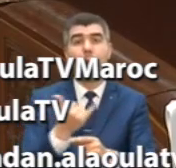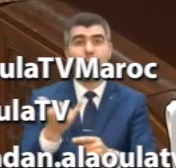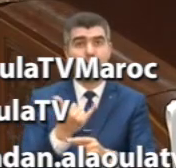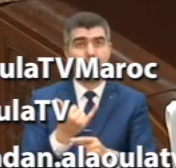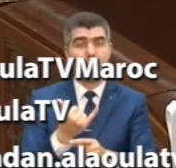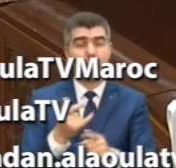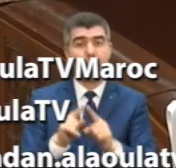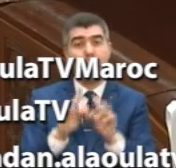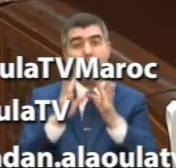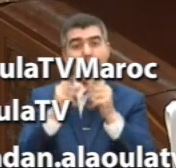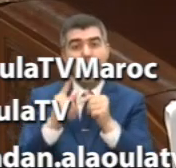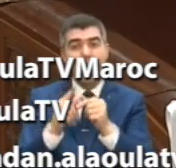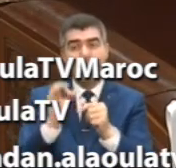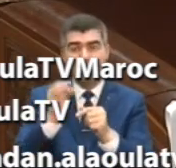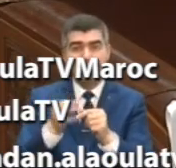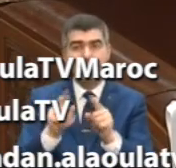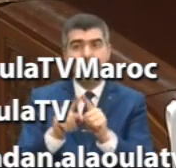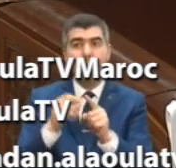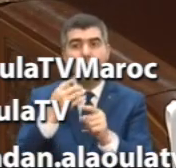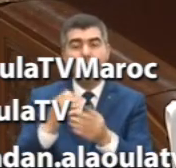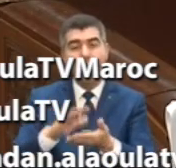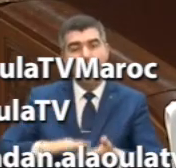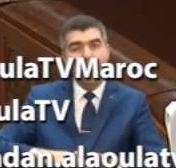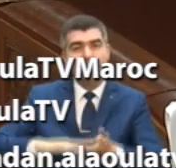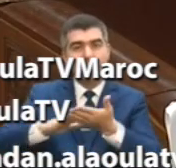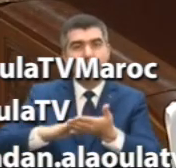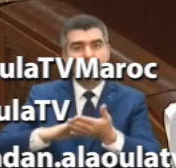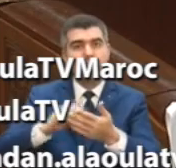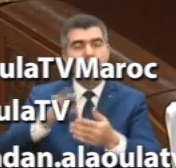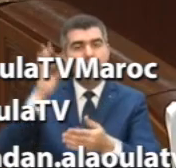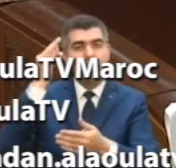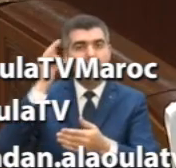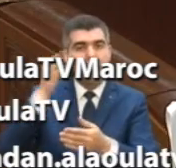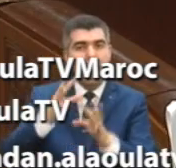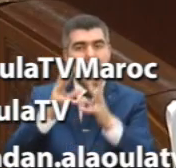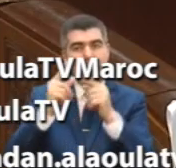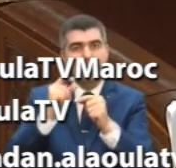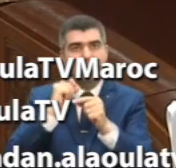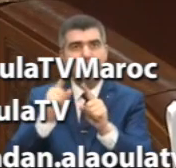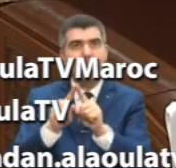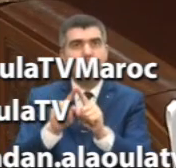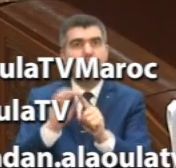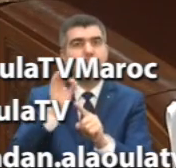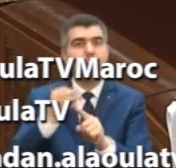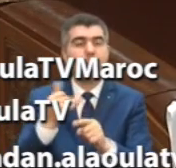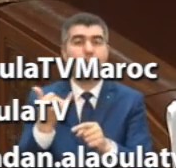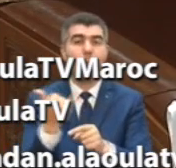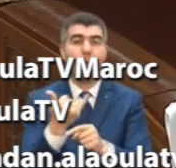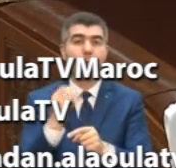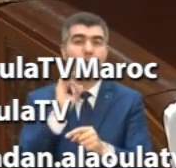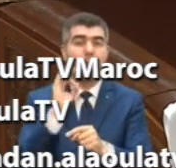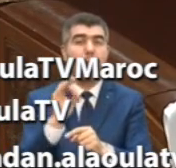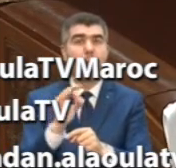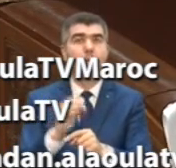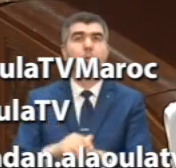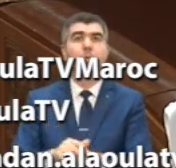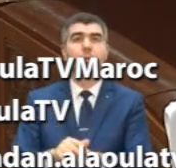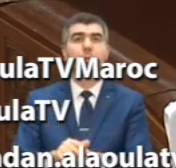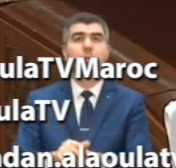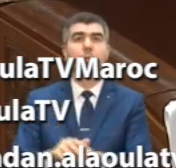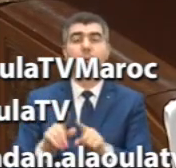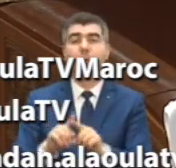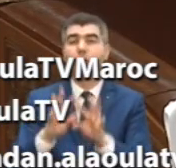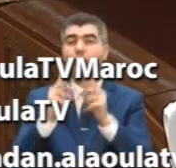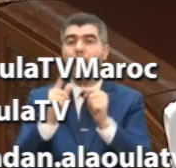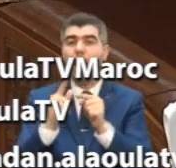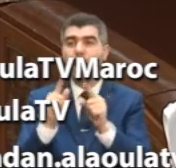عندنا الأرقام، البحث الوطني للنهوض بالأشخاص في وضعية إعاقة هذا هو المصدر ديالنا اليوم، وهذا هو المرجع ديالنا، كيقول لنا شحال